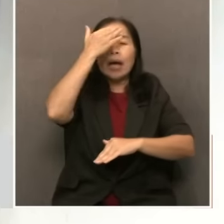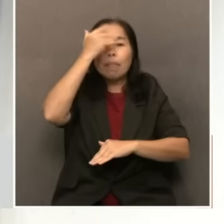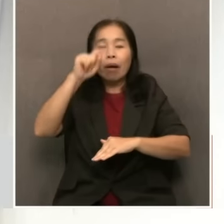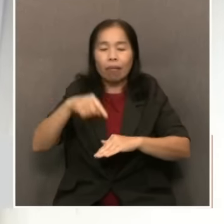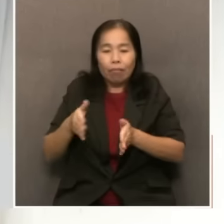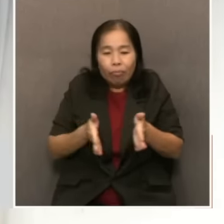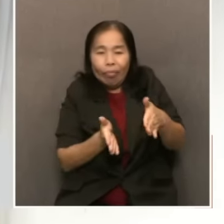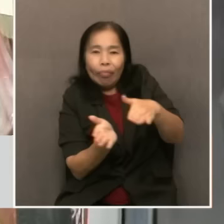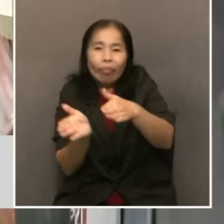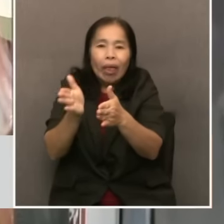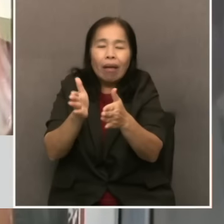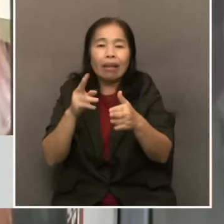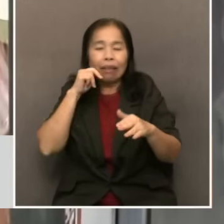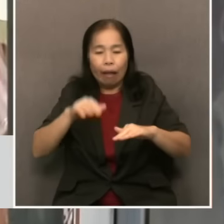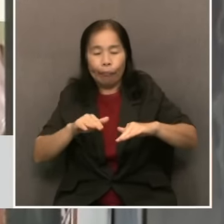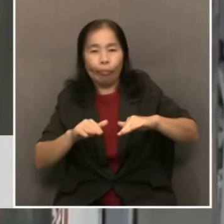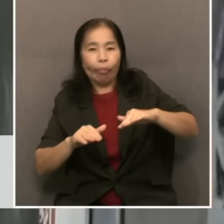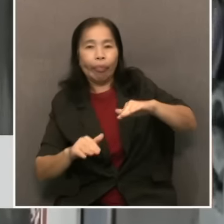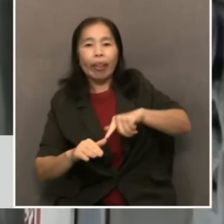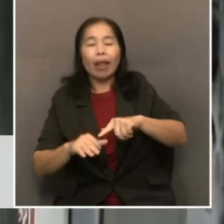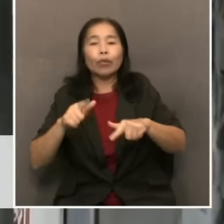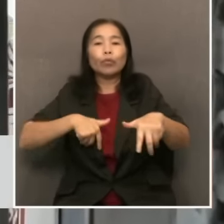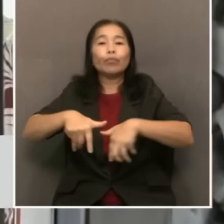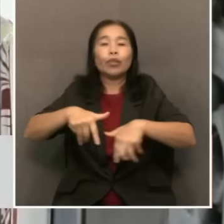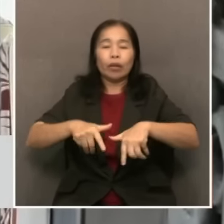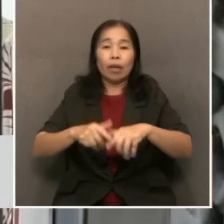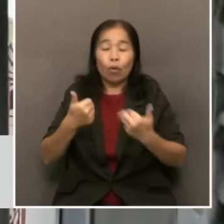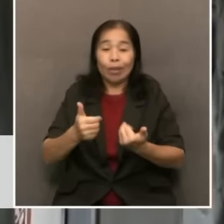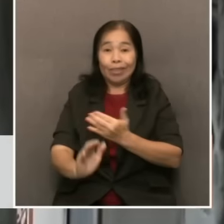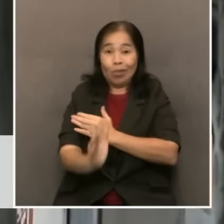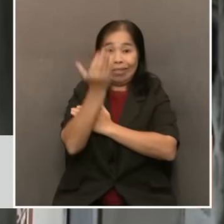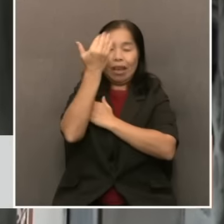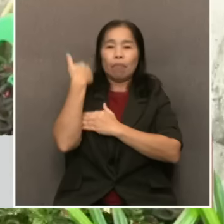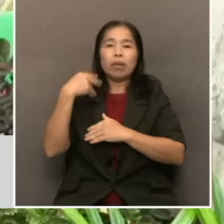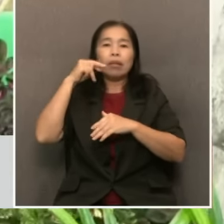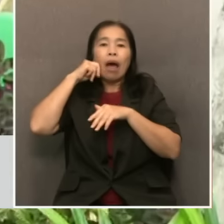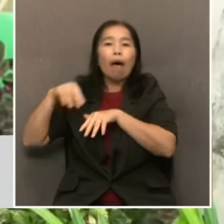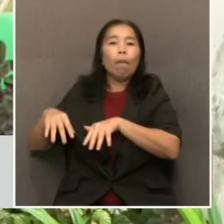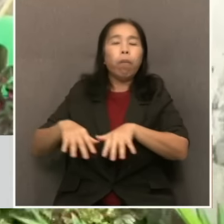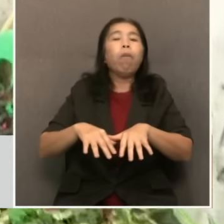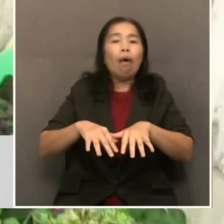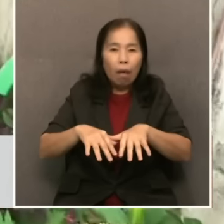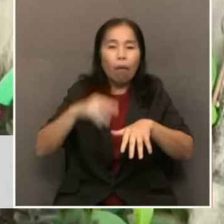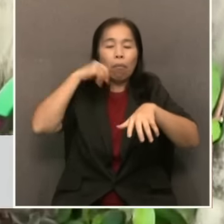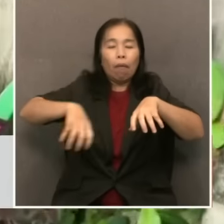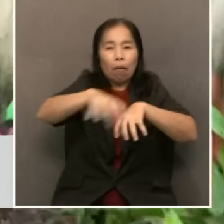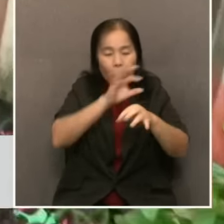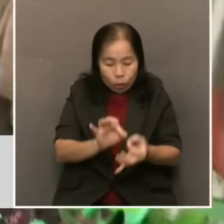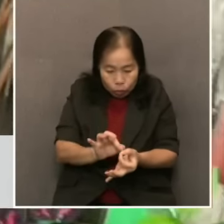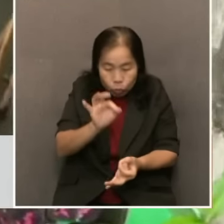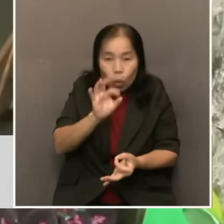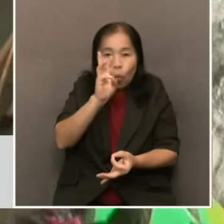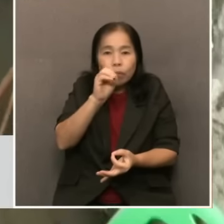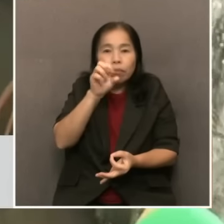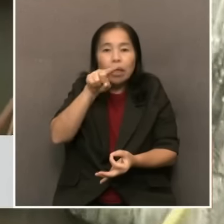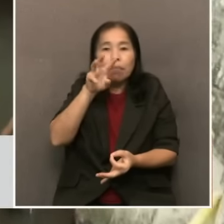กล่าวเป็นพื้นที่ต่ำที่สุดของชุมชนค่ะเมื่อช่วงเช้าที่ผ่านมาก็มีน้ำเข้ามาท่วมขังสูงกว่า 60ซเม